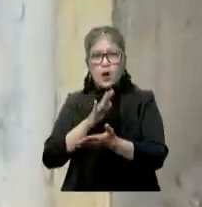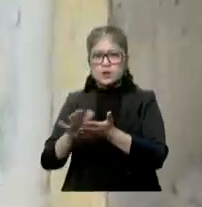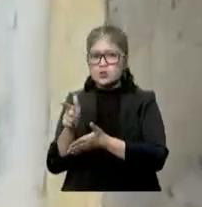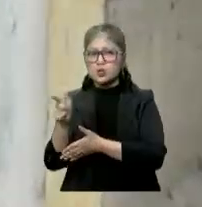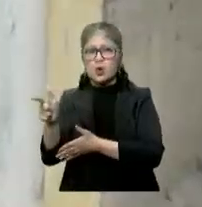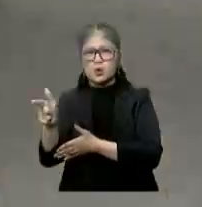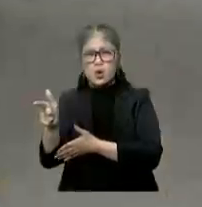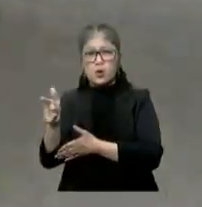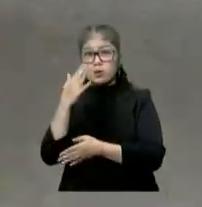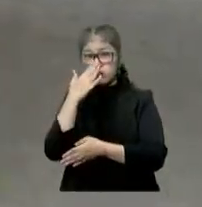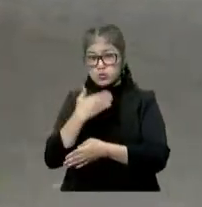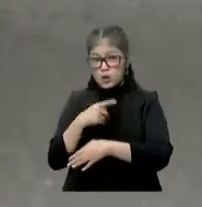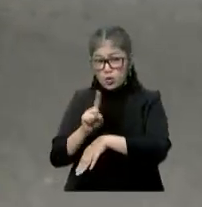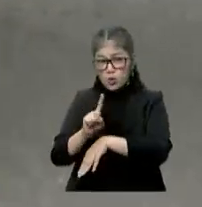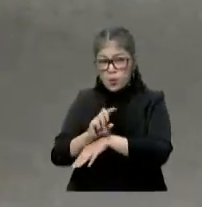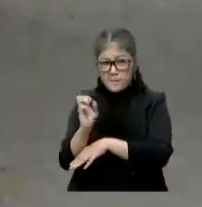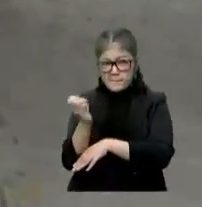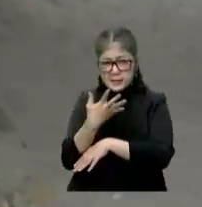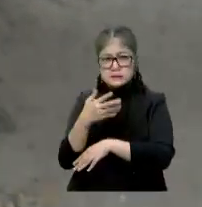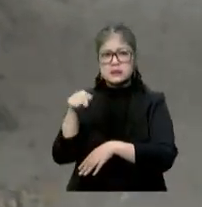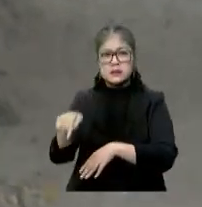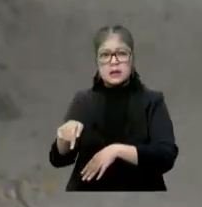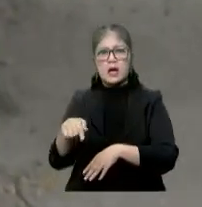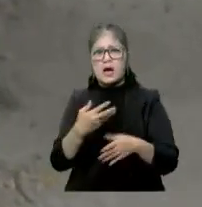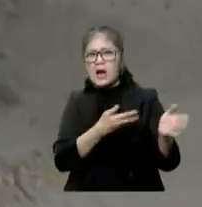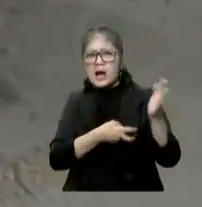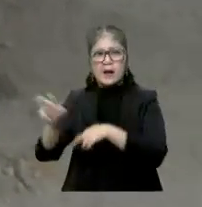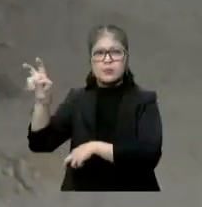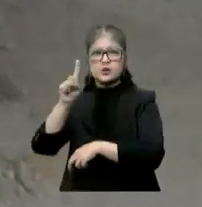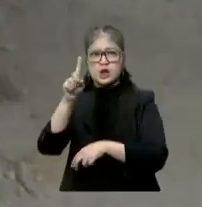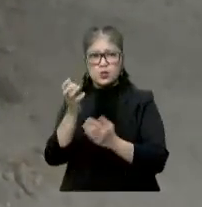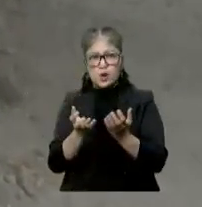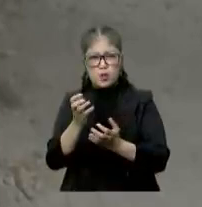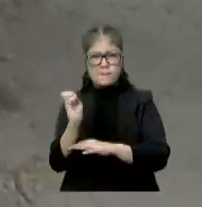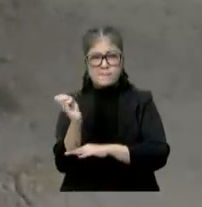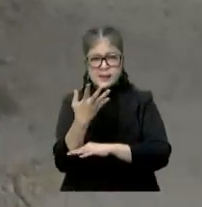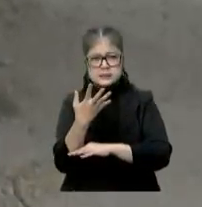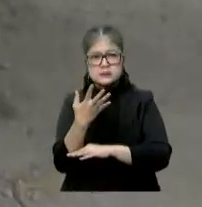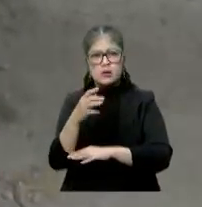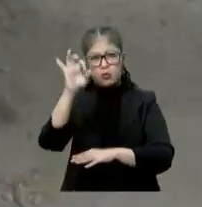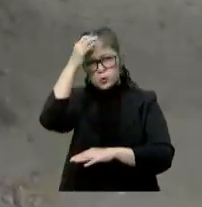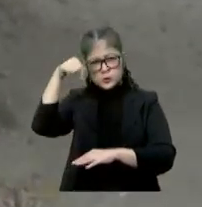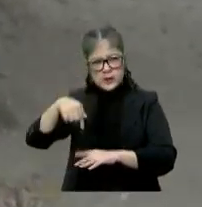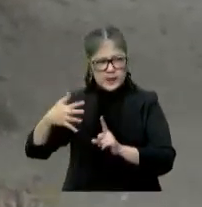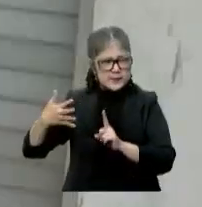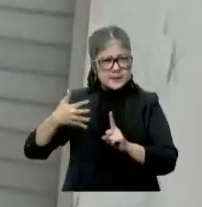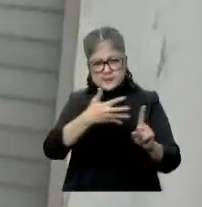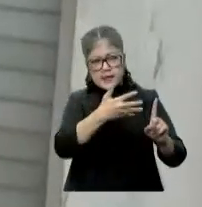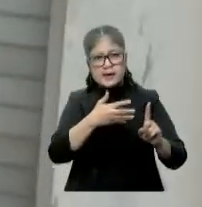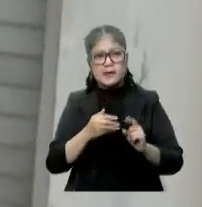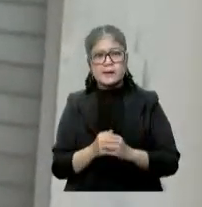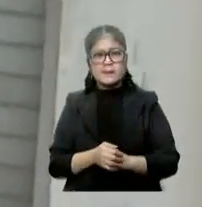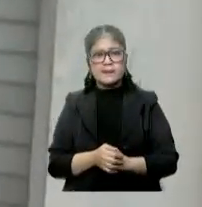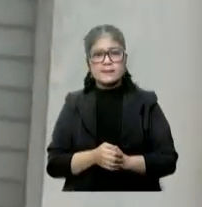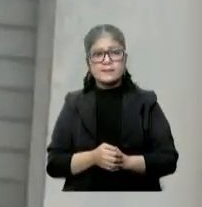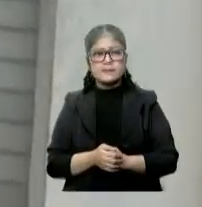menodongkan pistol ke pemilik toko dan membawa kabur 1 kg perhiasan emas polisi masih memburu pelaku perampokan